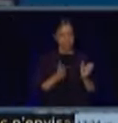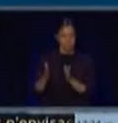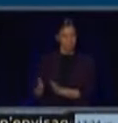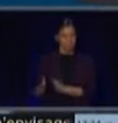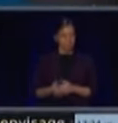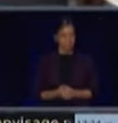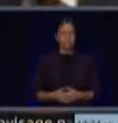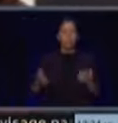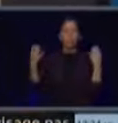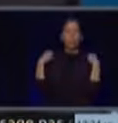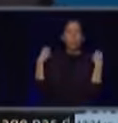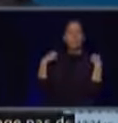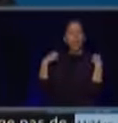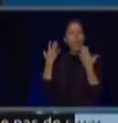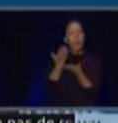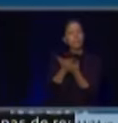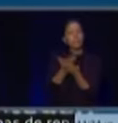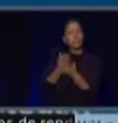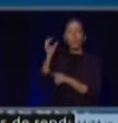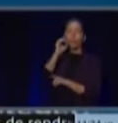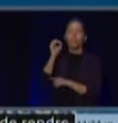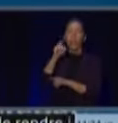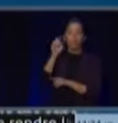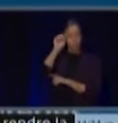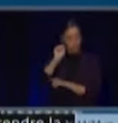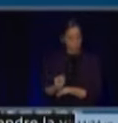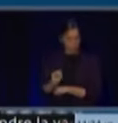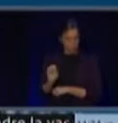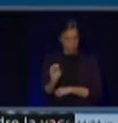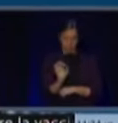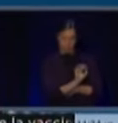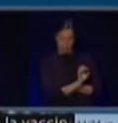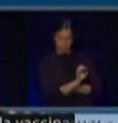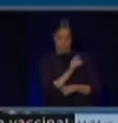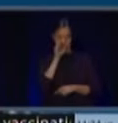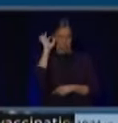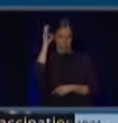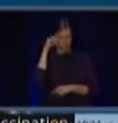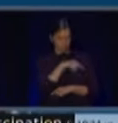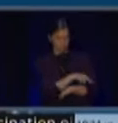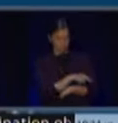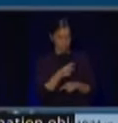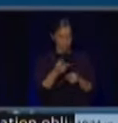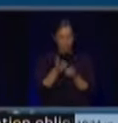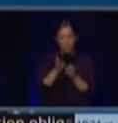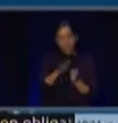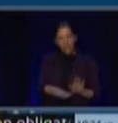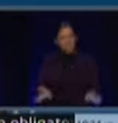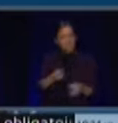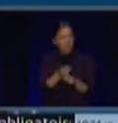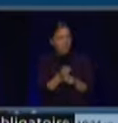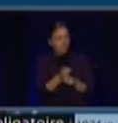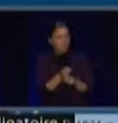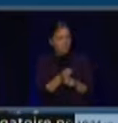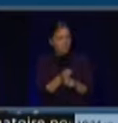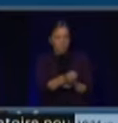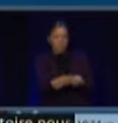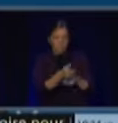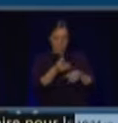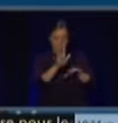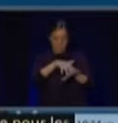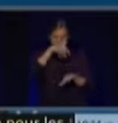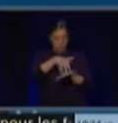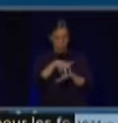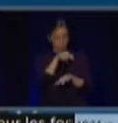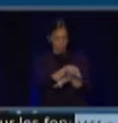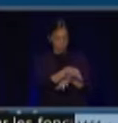permettez, il y a un conseil scolaire en Ontario, dans le sud-ouest francophone, qui a décidé de bannir certains livres qui nuisent à l'image des